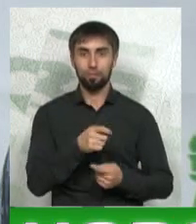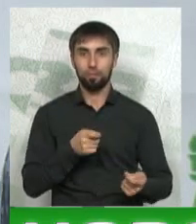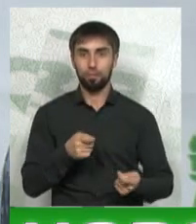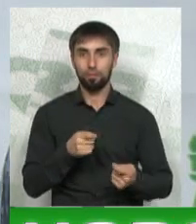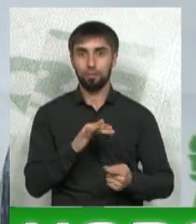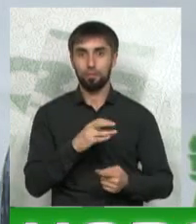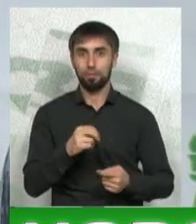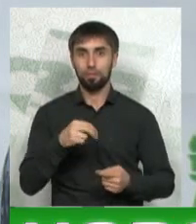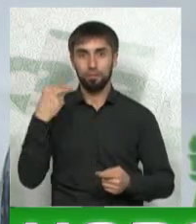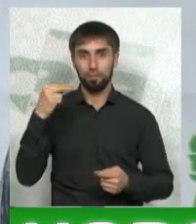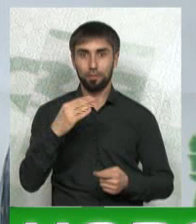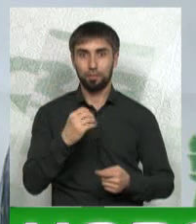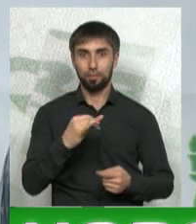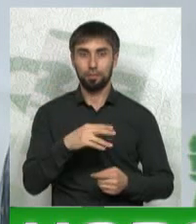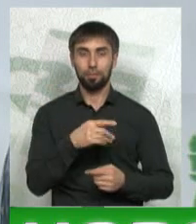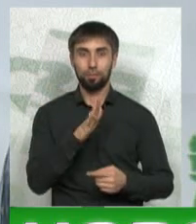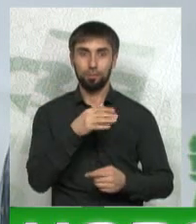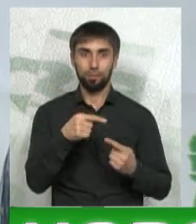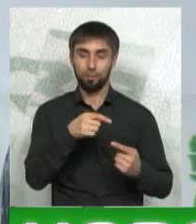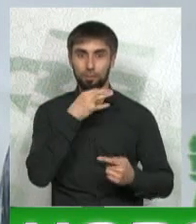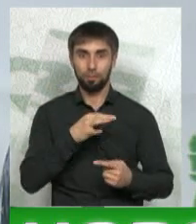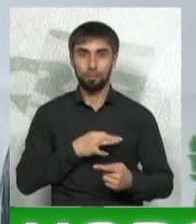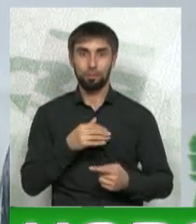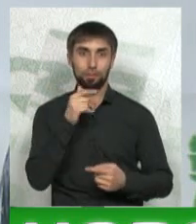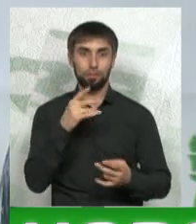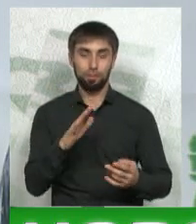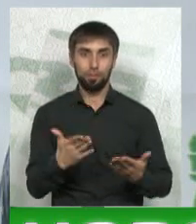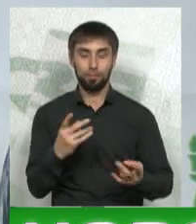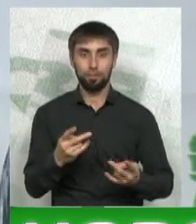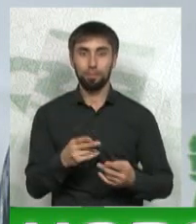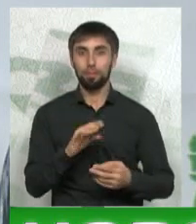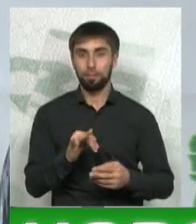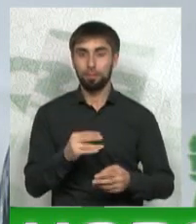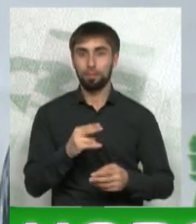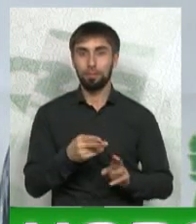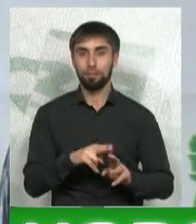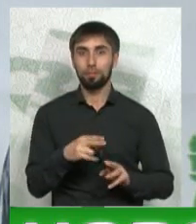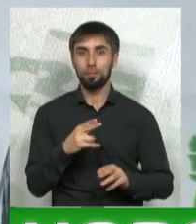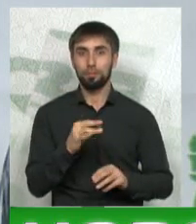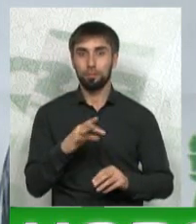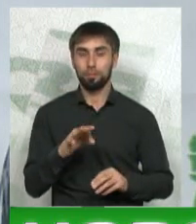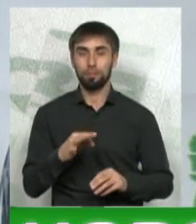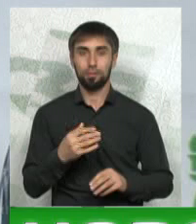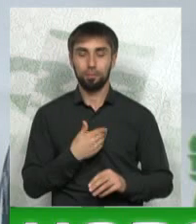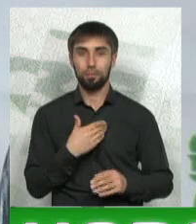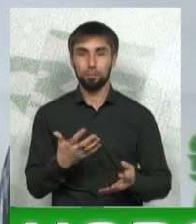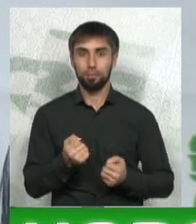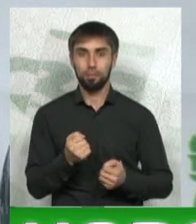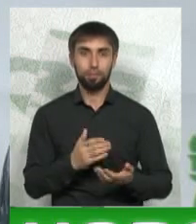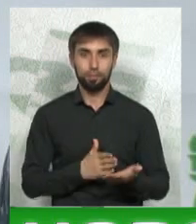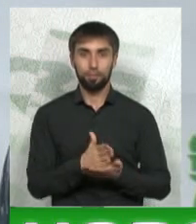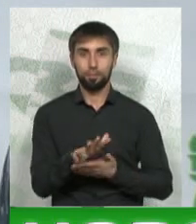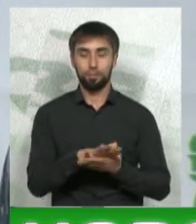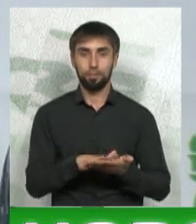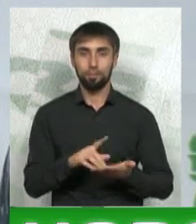руководитель, вице-президент федерации уточнит, если это необходимо. И, конечно же, хотели взять... Направили